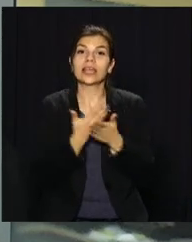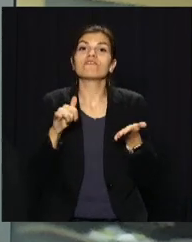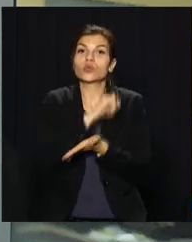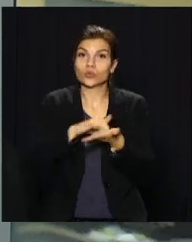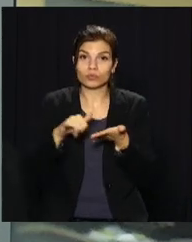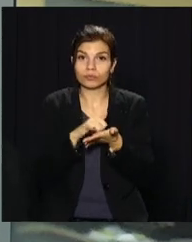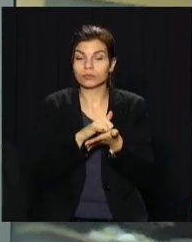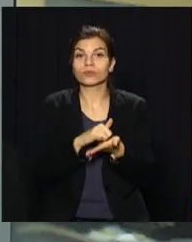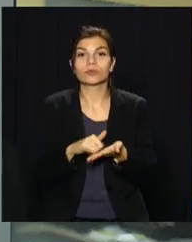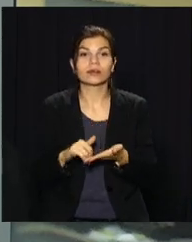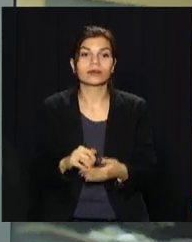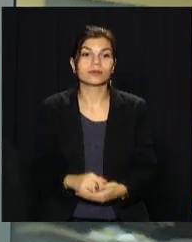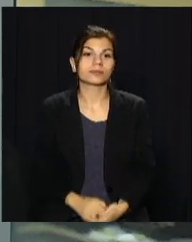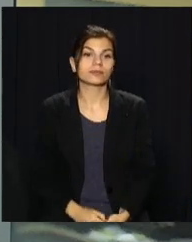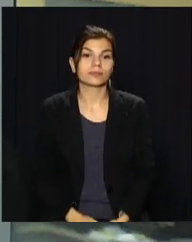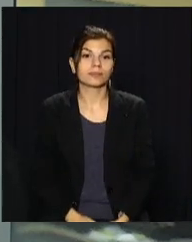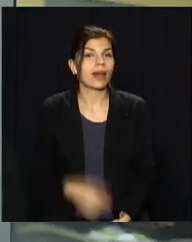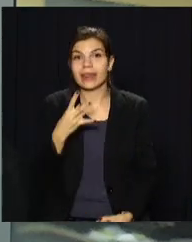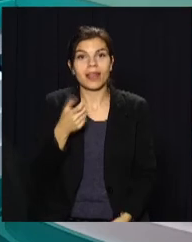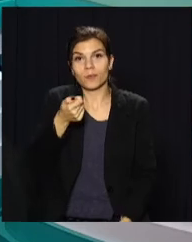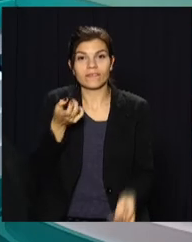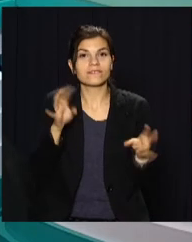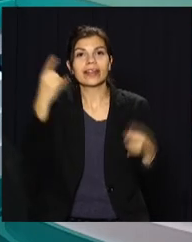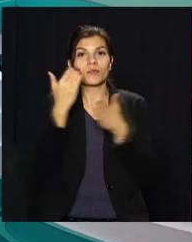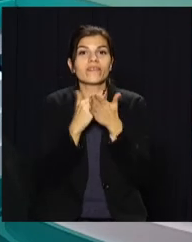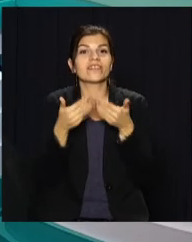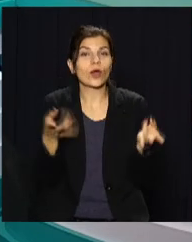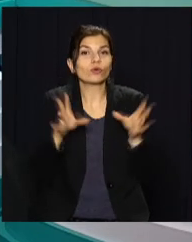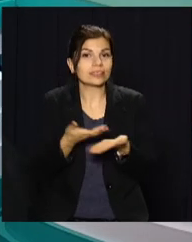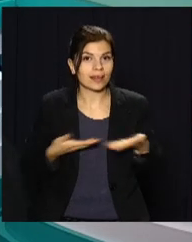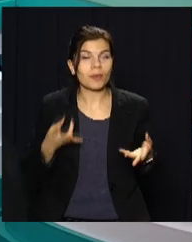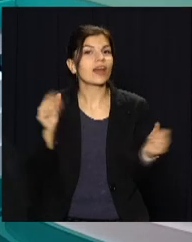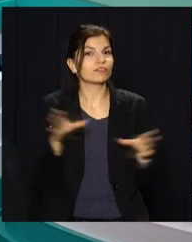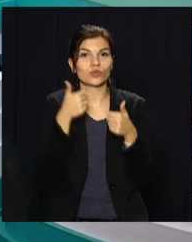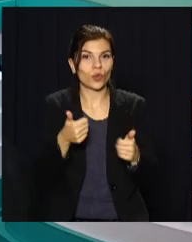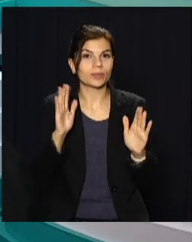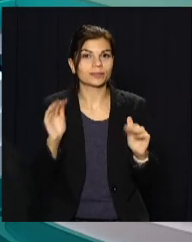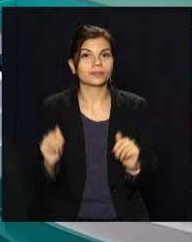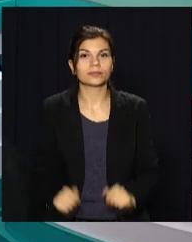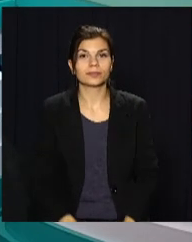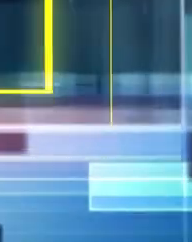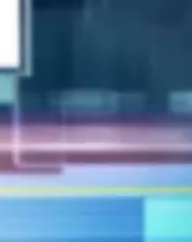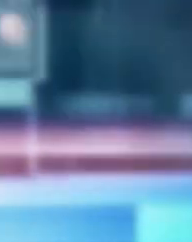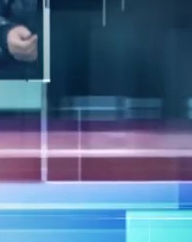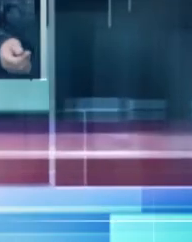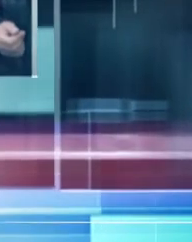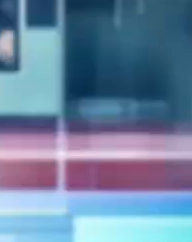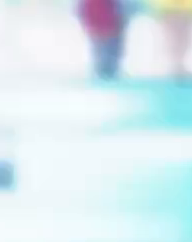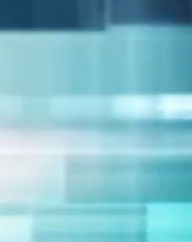в соціальних мережах та на нашому YouTube-каналі. Залишайтесь відкритим, не перемикайте, нехай щастить!